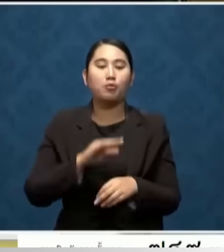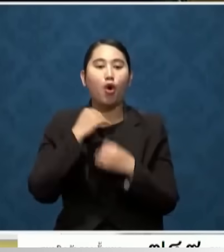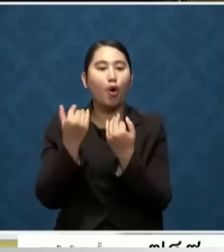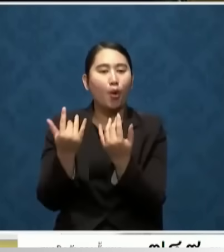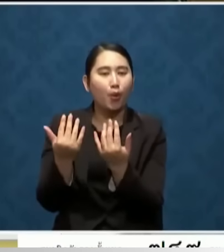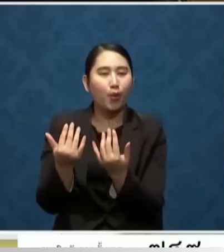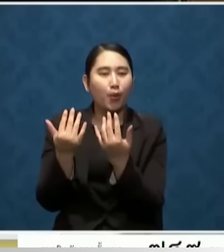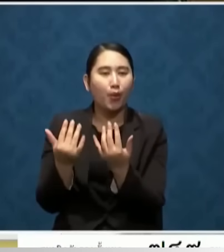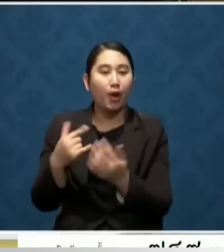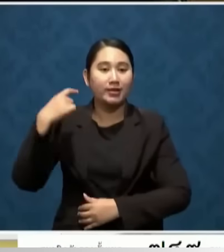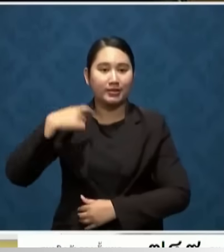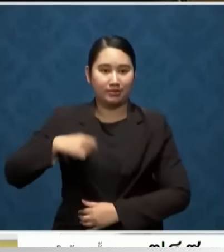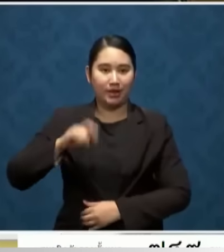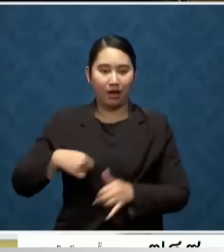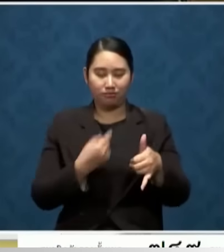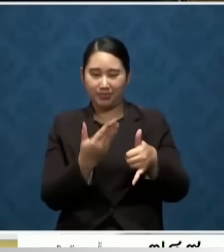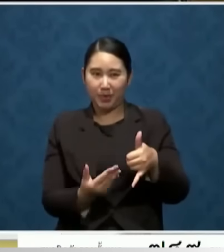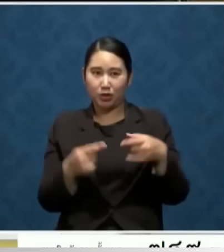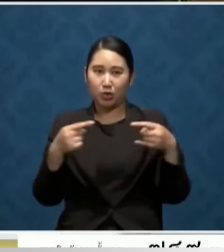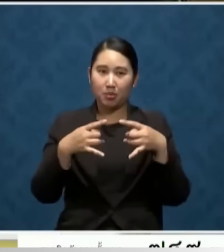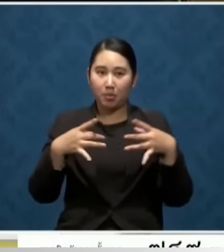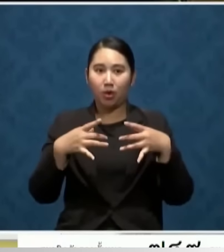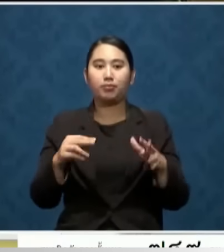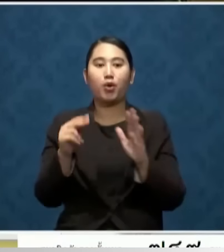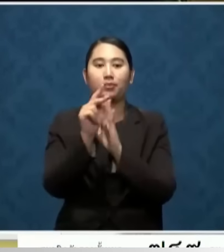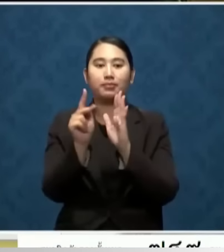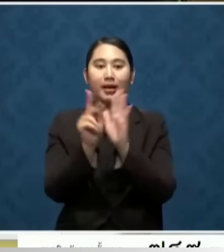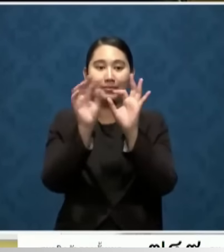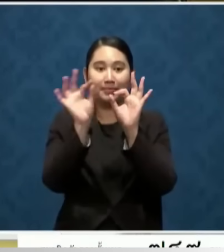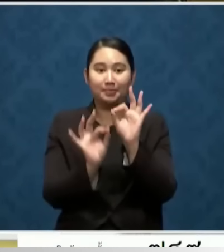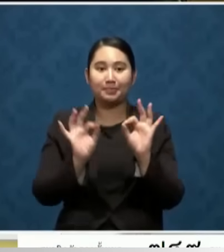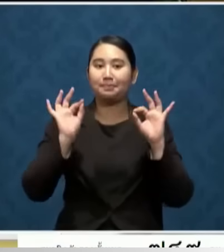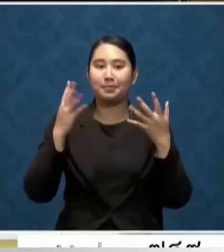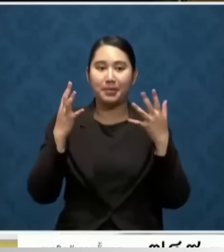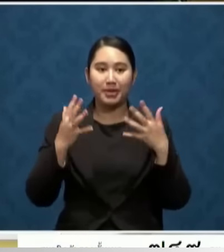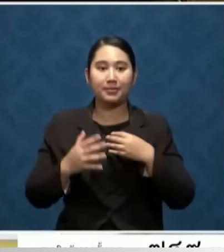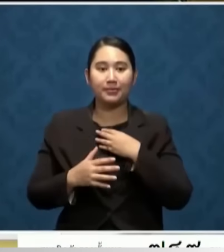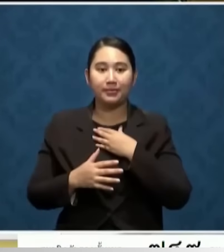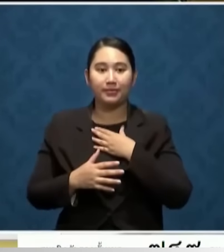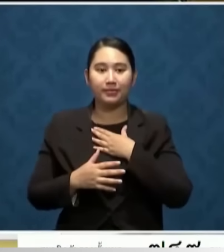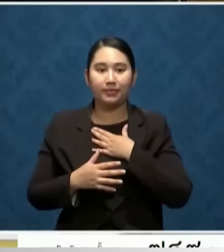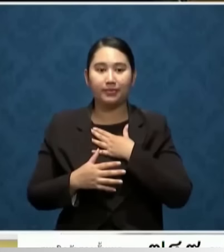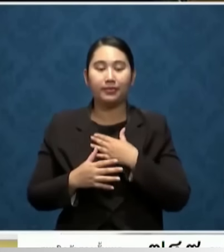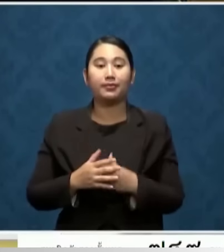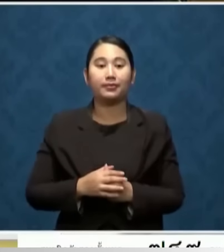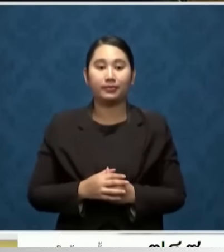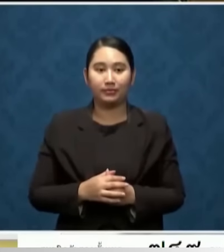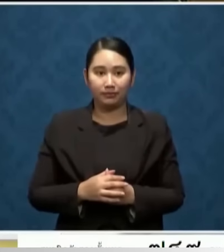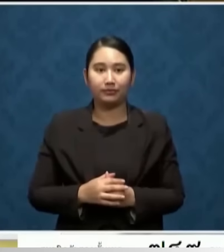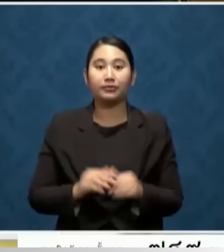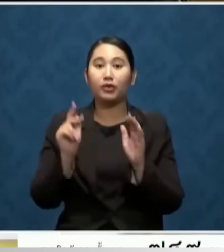ลก่อนว่าผมขาดคุณสมบัติเนี่ยกฎหมายจะไม่เขียนไว้อย่างนี้ครับกรณีกฎหม